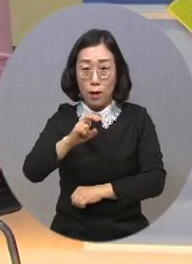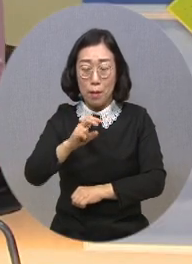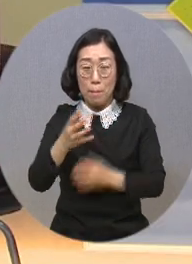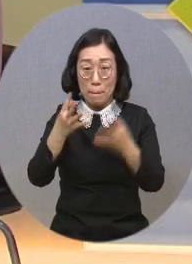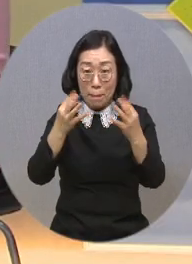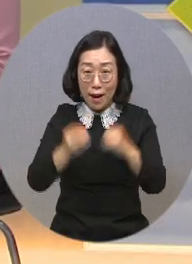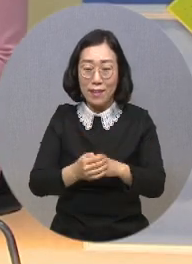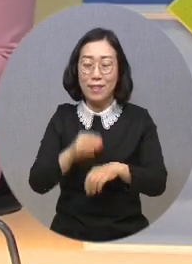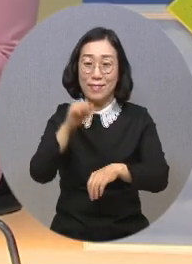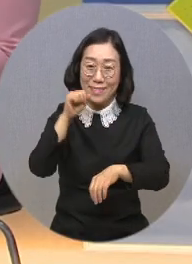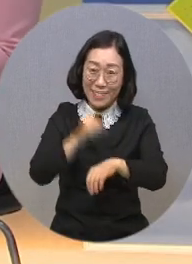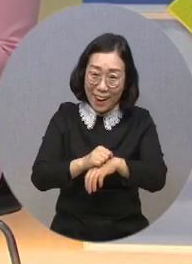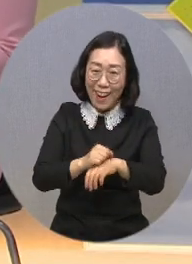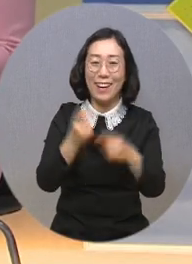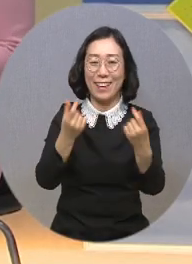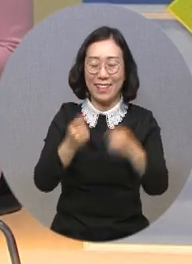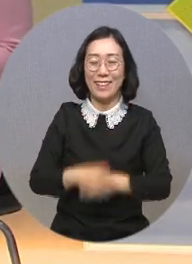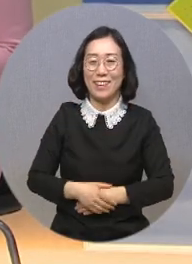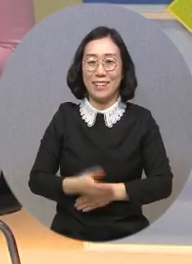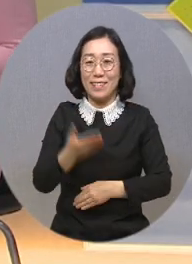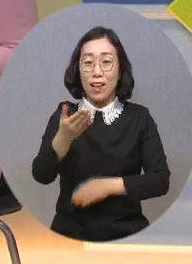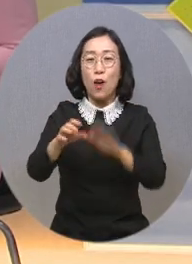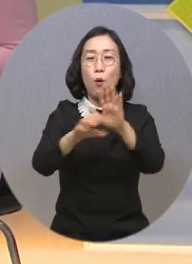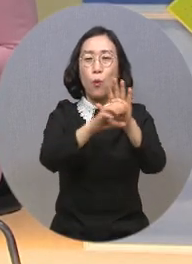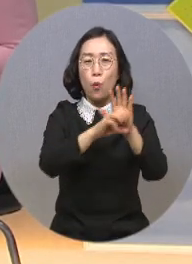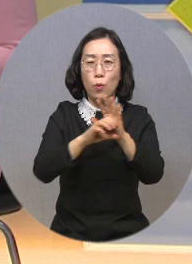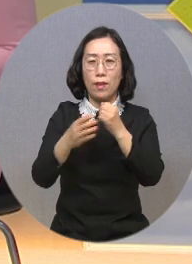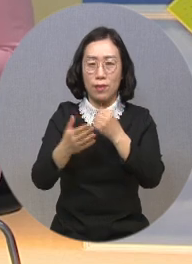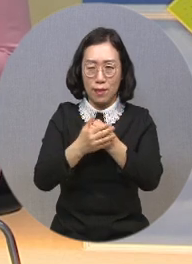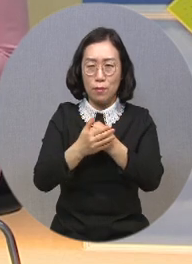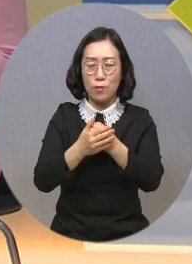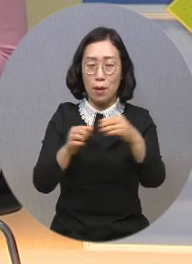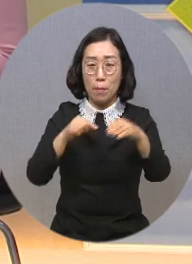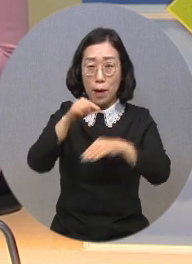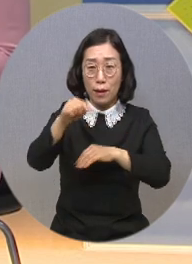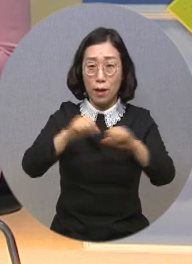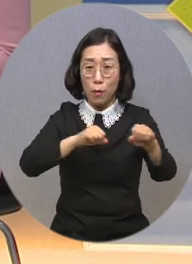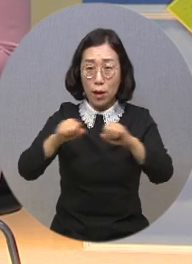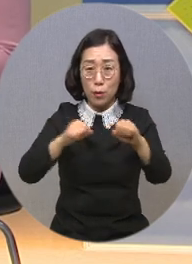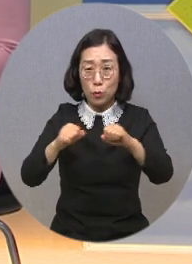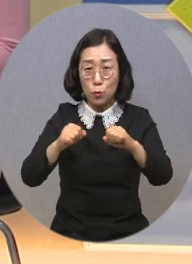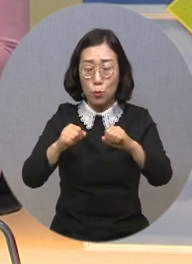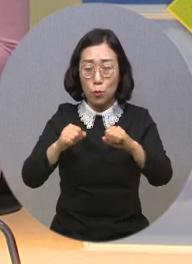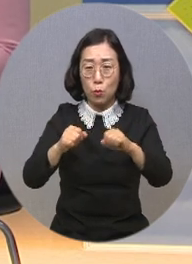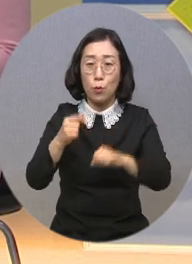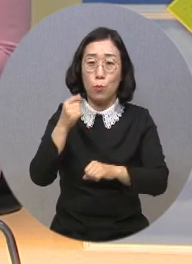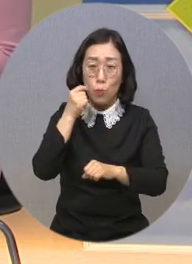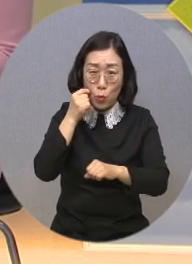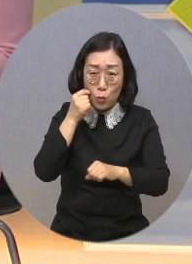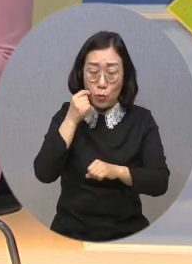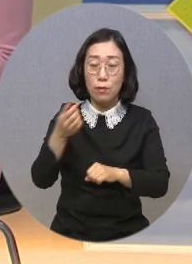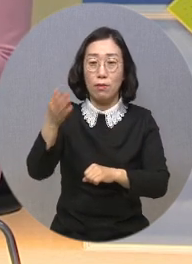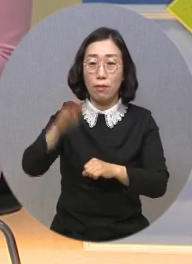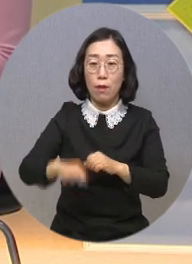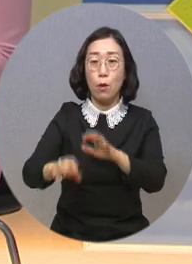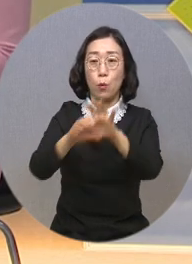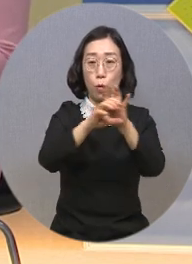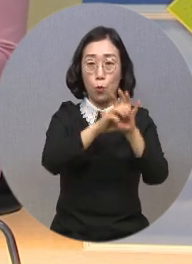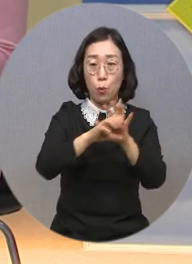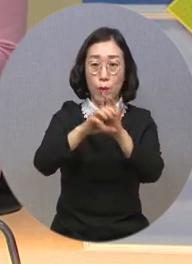네. 그 코로나19 때문에 봉사 활동을 많이 못 하셨다고 하셨는데 네. 그래도 혹시 코로나19